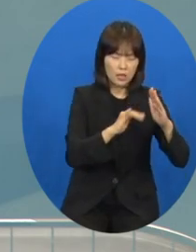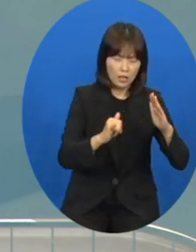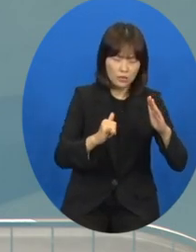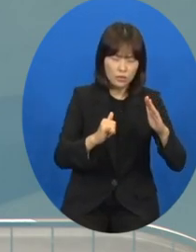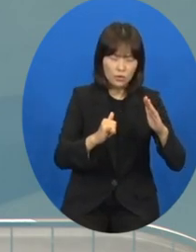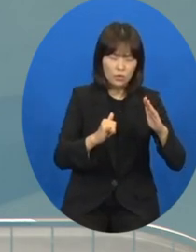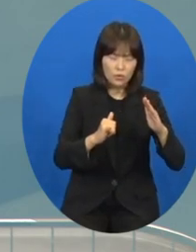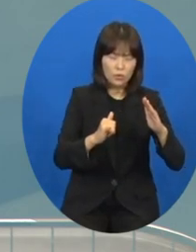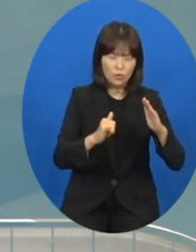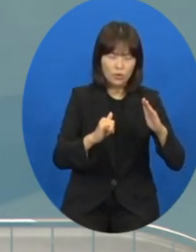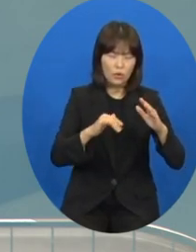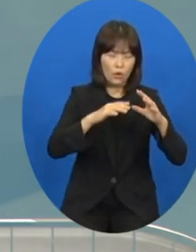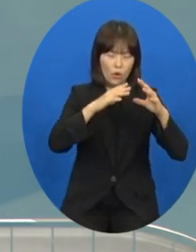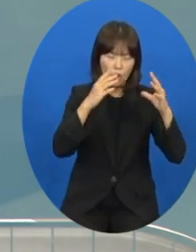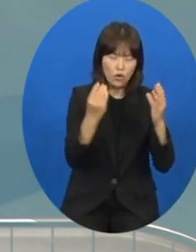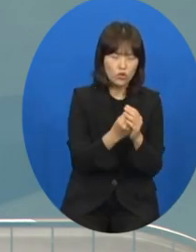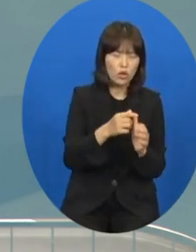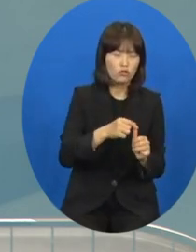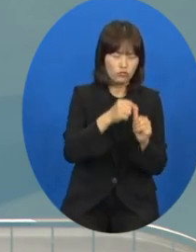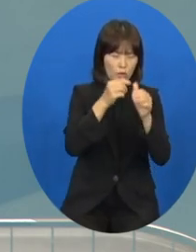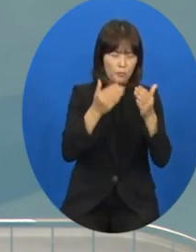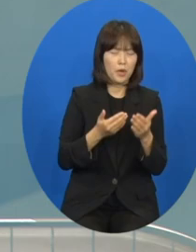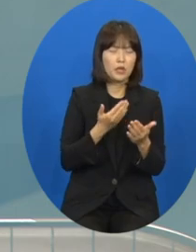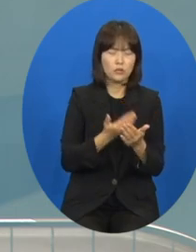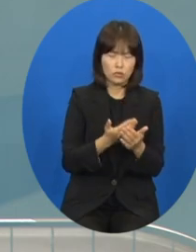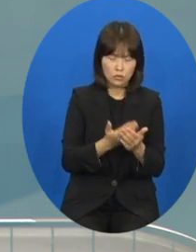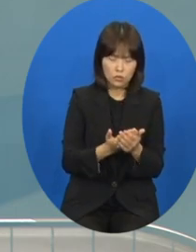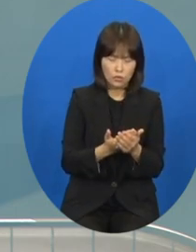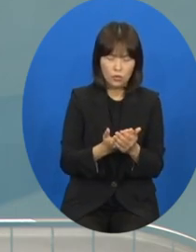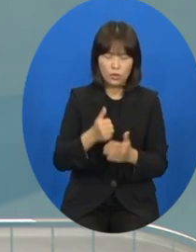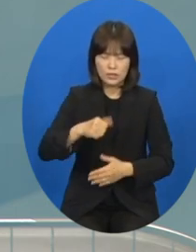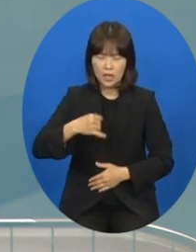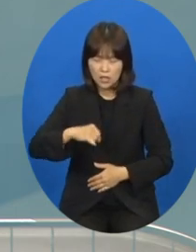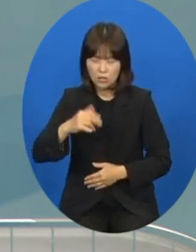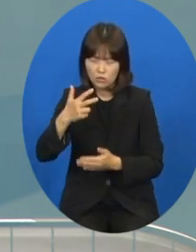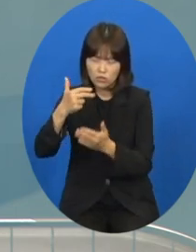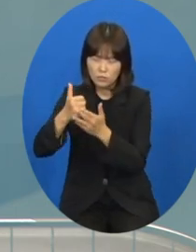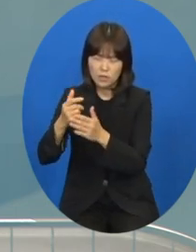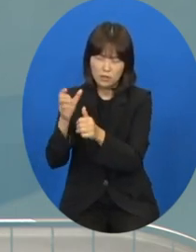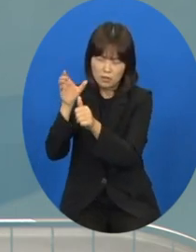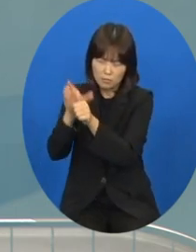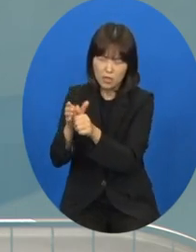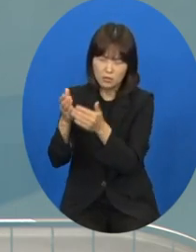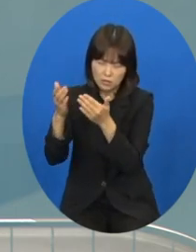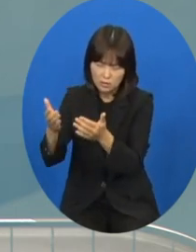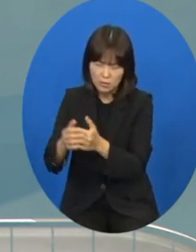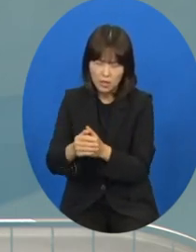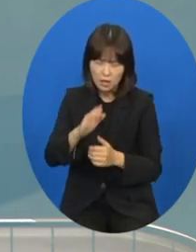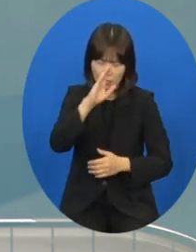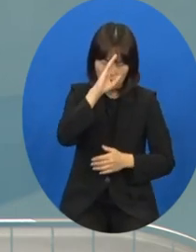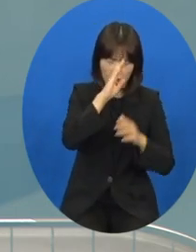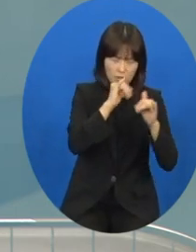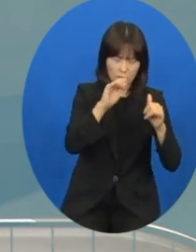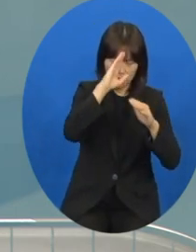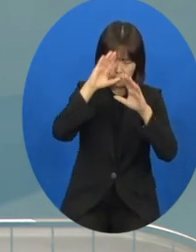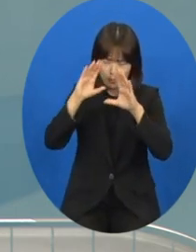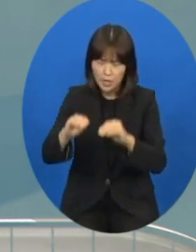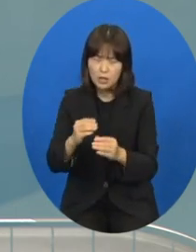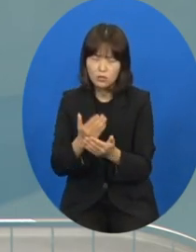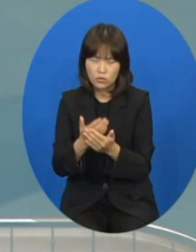다 온전한 구원을 이루게 하시고 우리의 자녀들 주님 책임져 주시고 병든 이들이 고침 받게